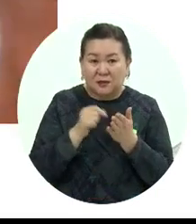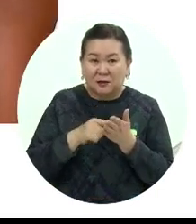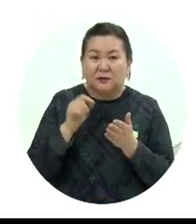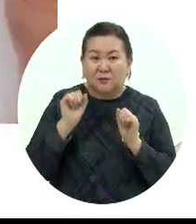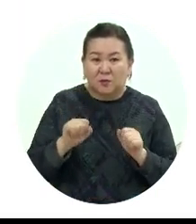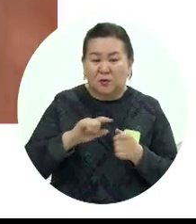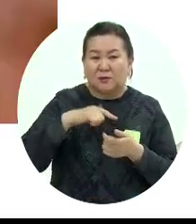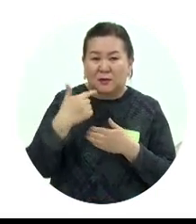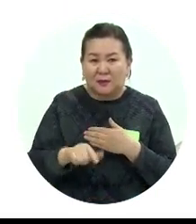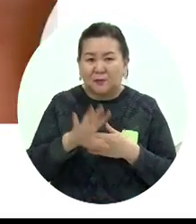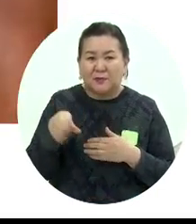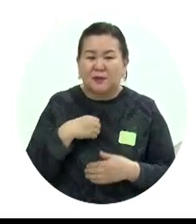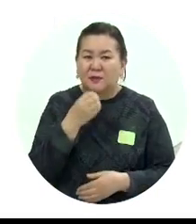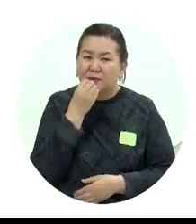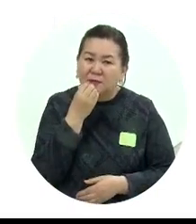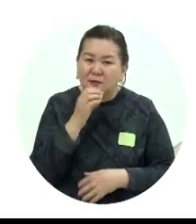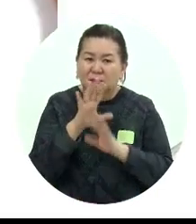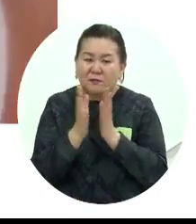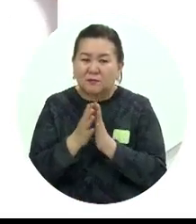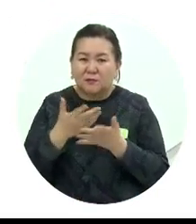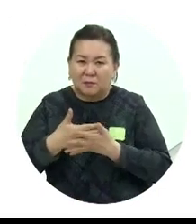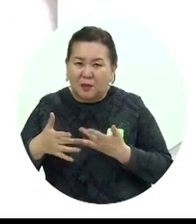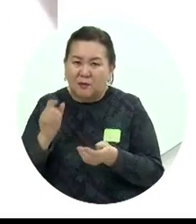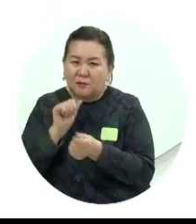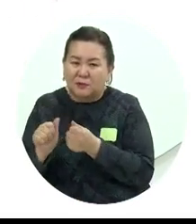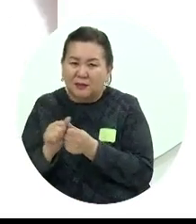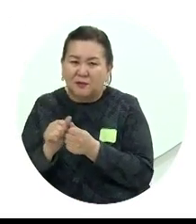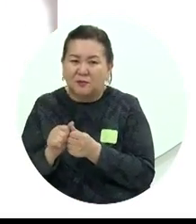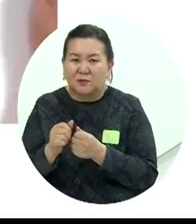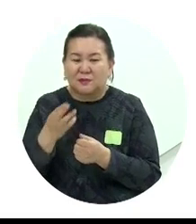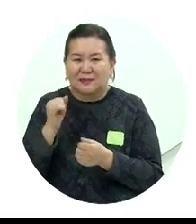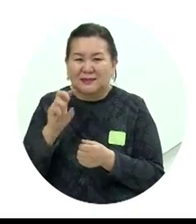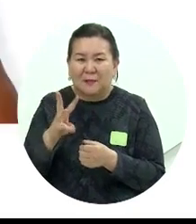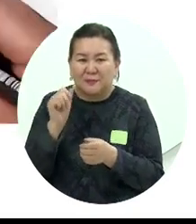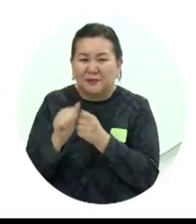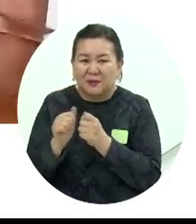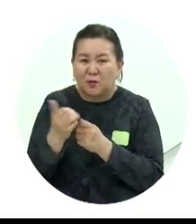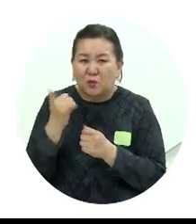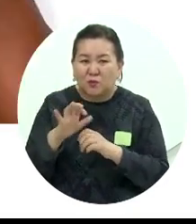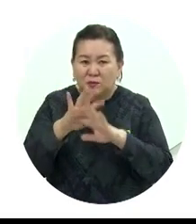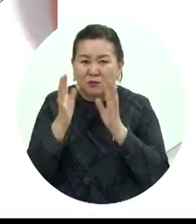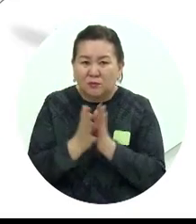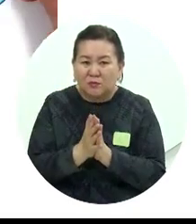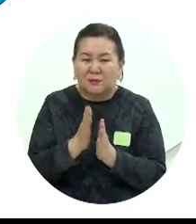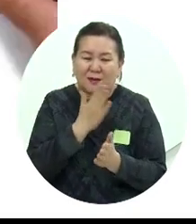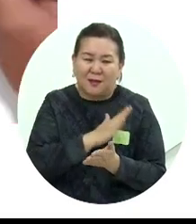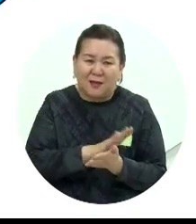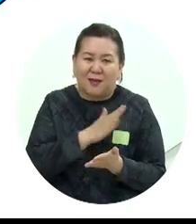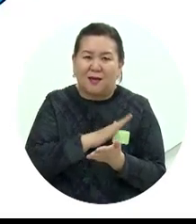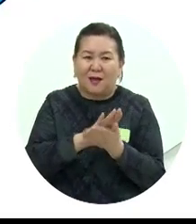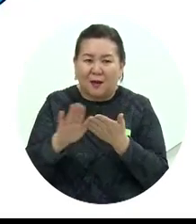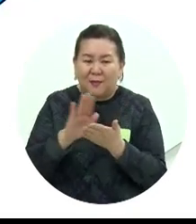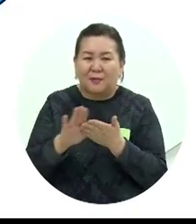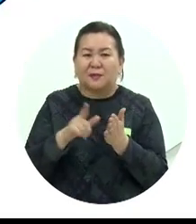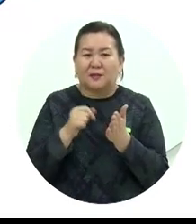гадна за бидний эдэлт хэрэглэж байгаа бараа хөтөөгдөн зарцуулагдж байгаа там зарцуулагдсан усыг бас хайрлаж хамгаалахын зүйтэй